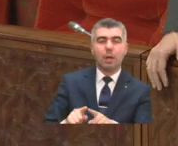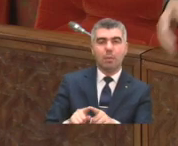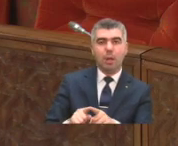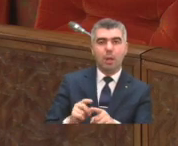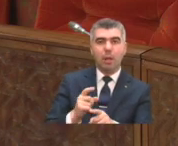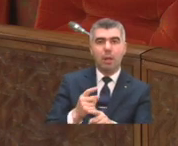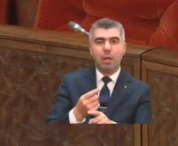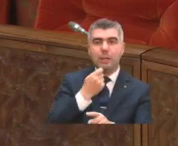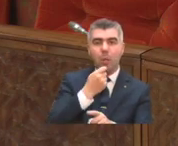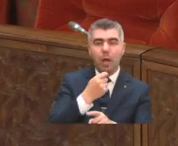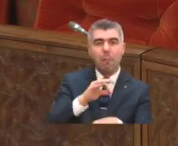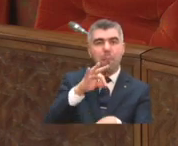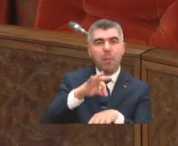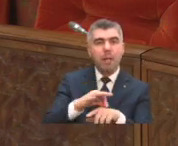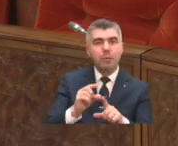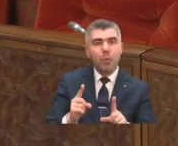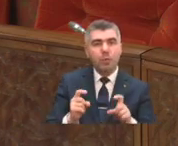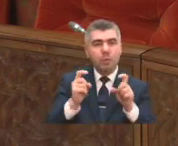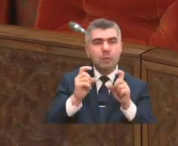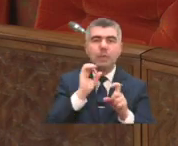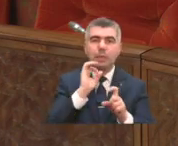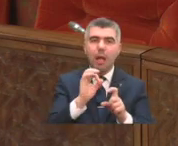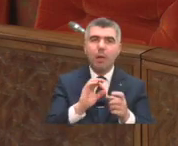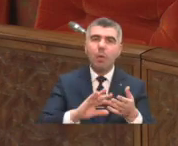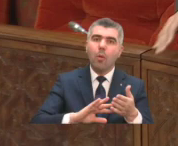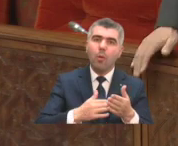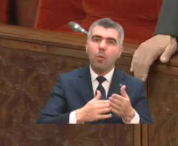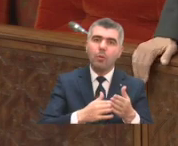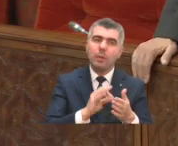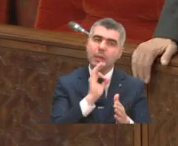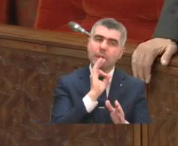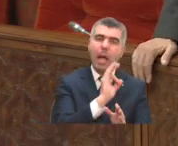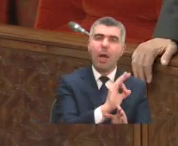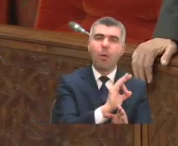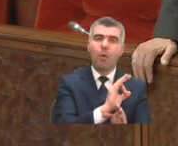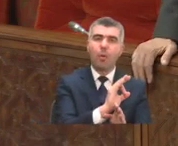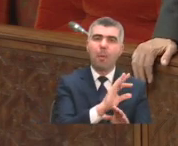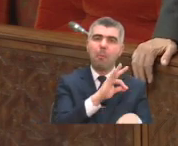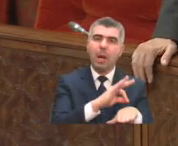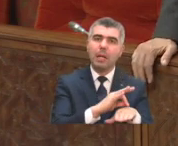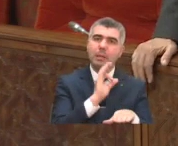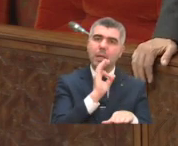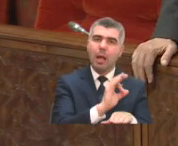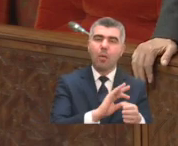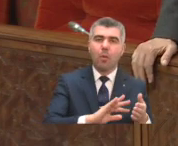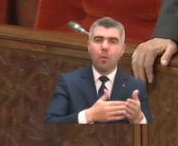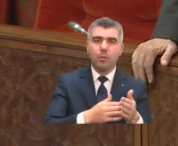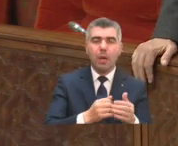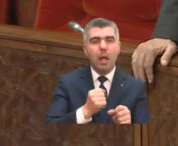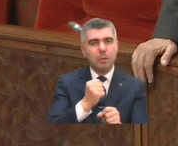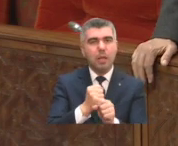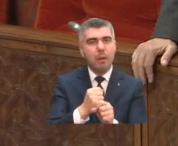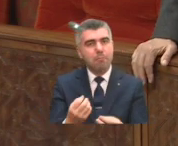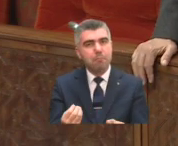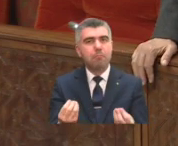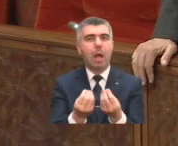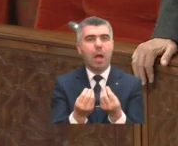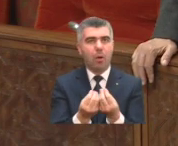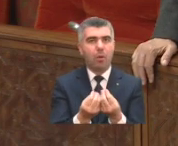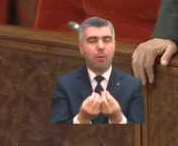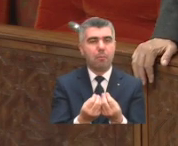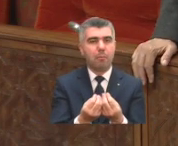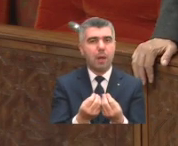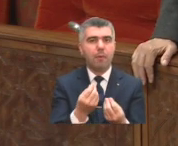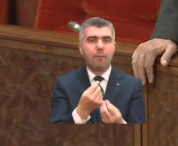السرطان مفتوح الوصفات الطبيه يكون مقنن، وهذا عمل كنعملوه مع الوكاله ديال التامين الاجباري باش يمكن هذاك